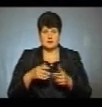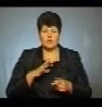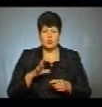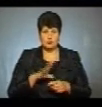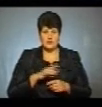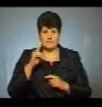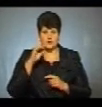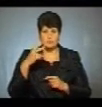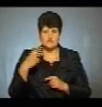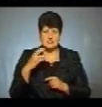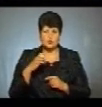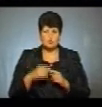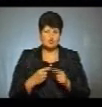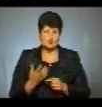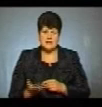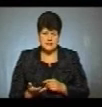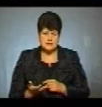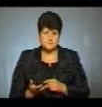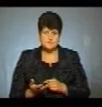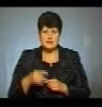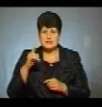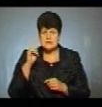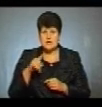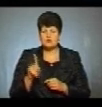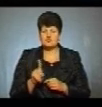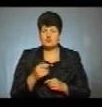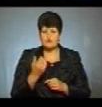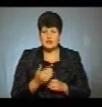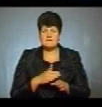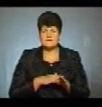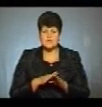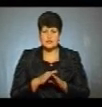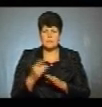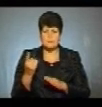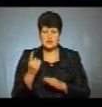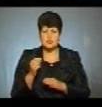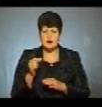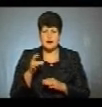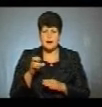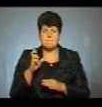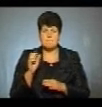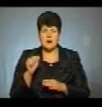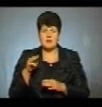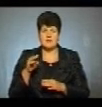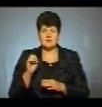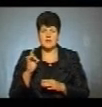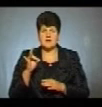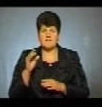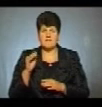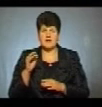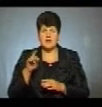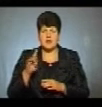столітті. В принципі, знаю, що вона виконала першу арію «Баттерфляй»